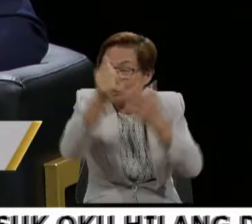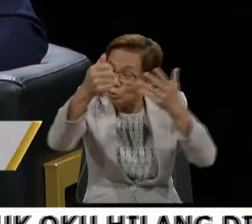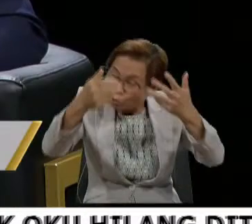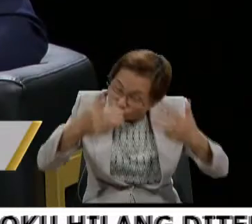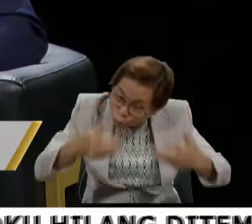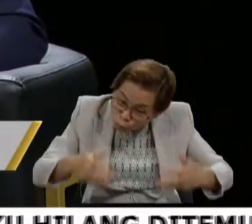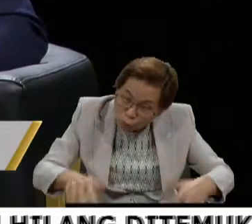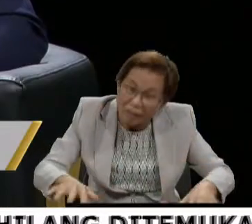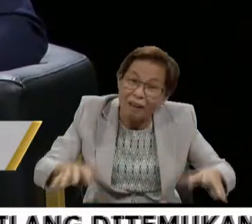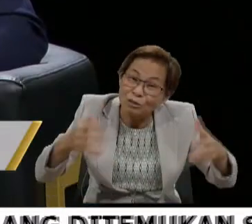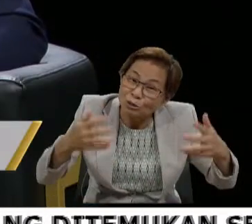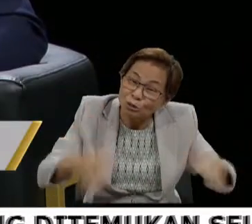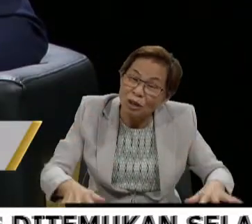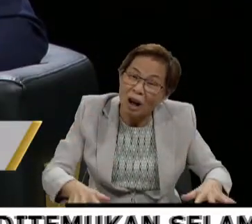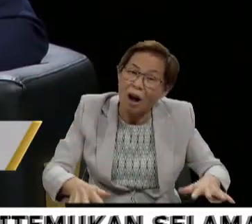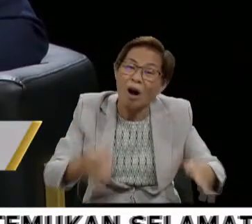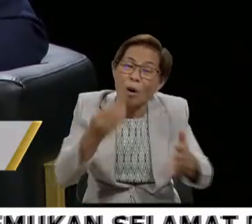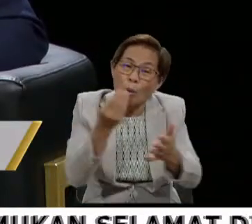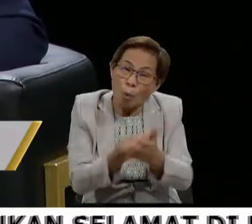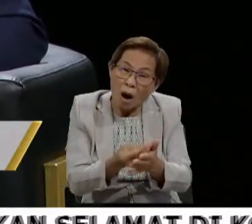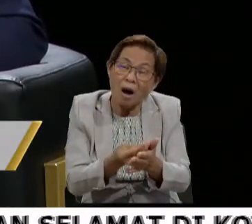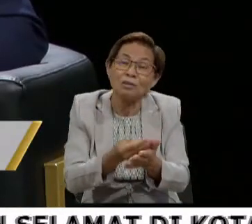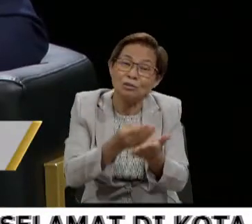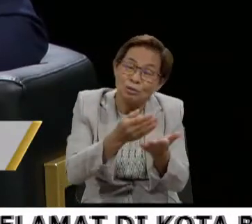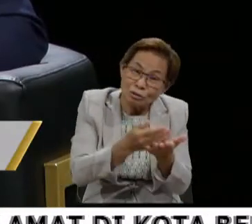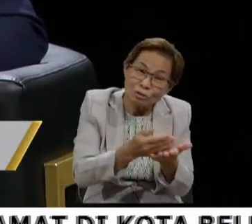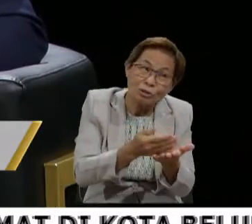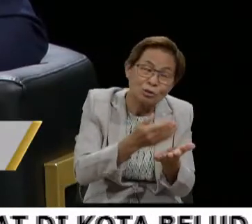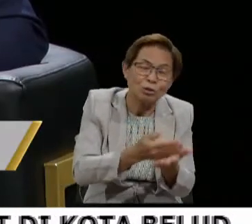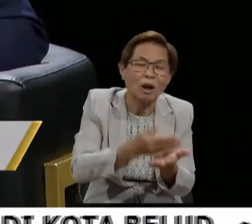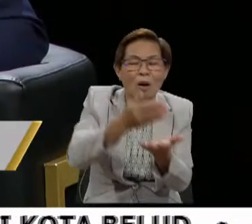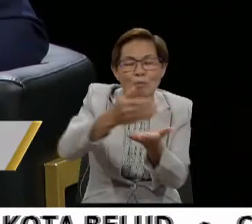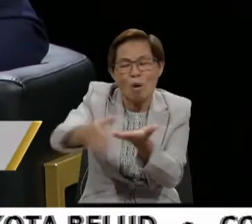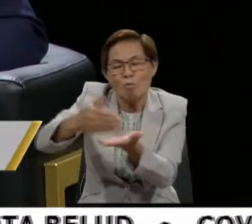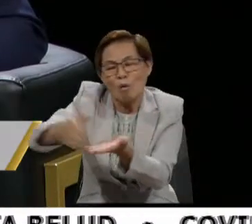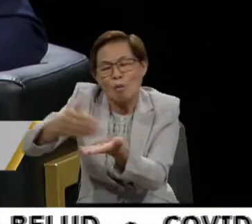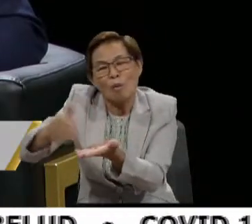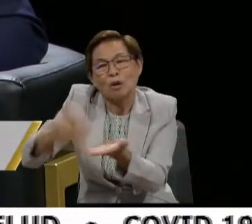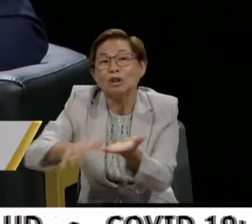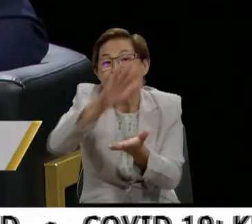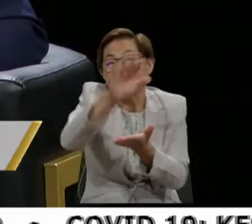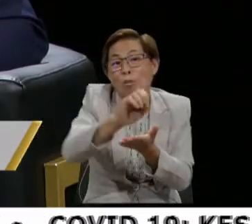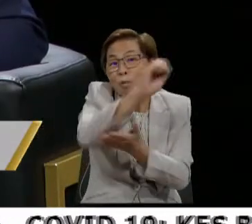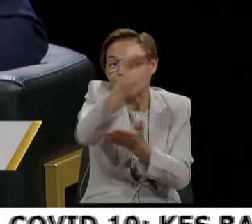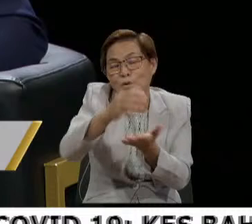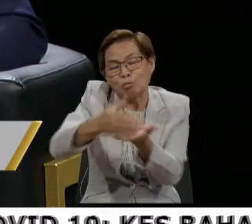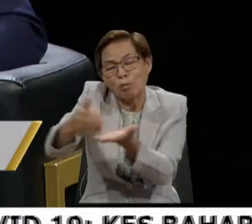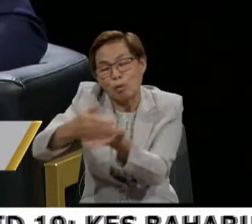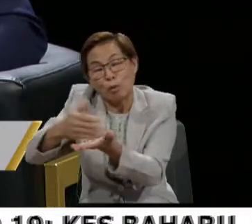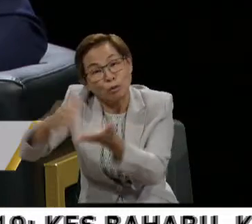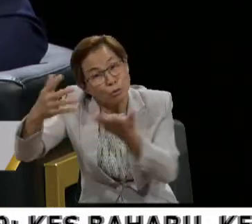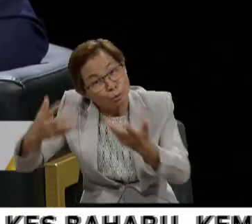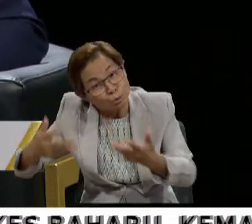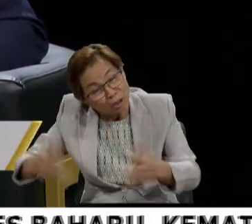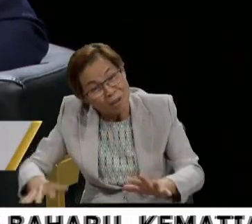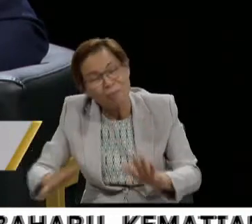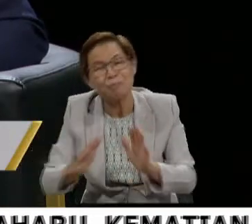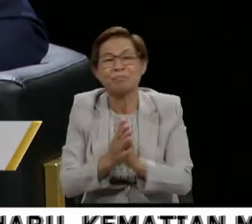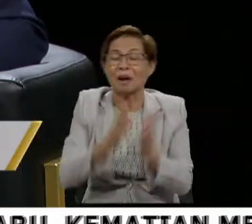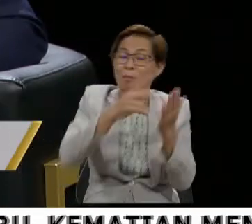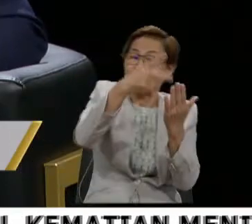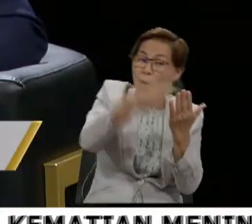pun sumber kewangannya telah pun di digunakan ya telah disalurkan dan ini ialah